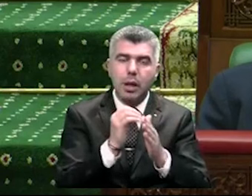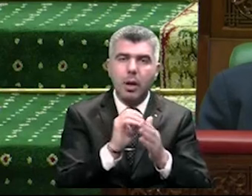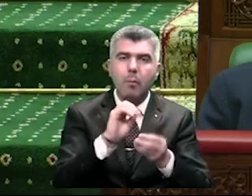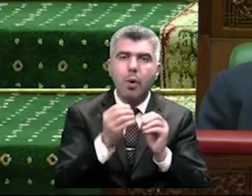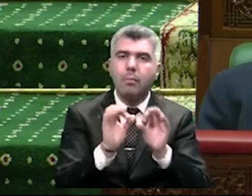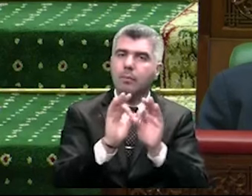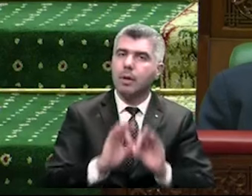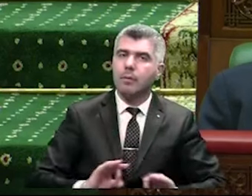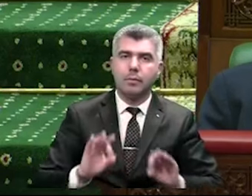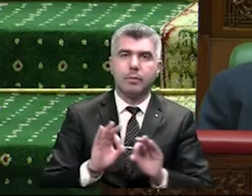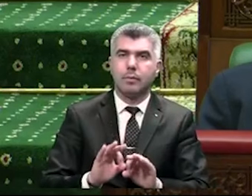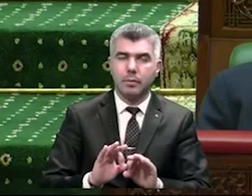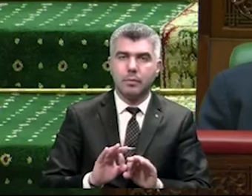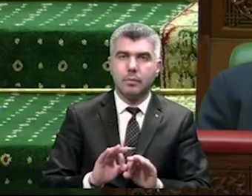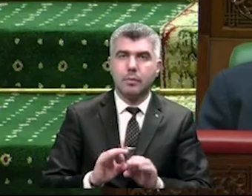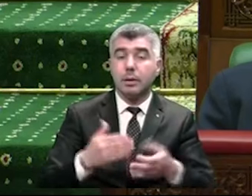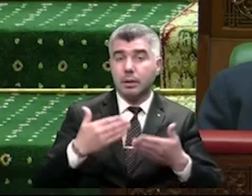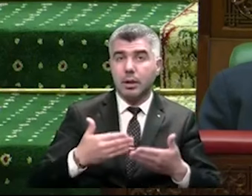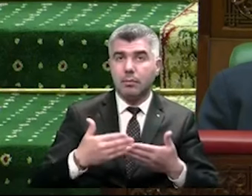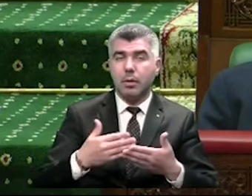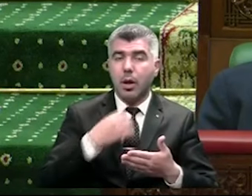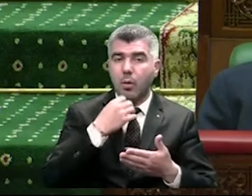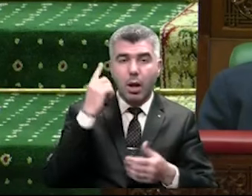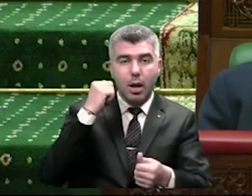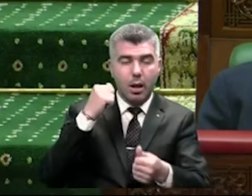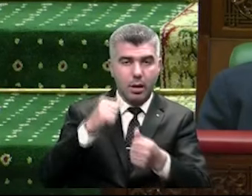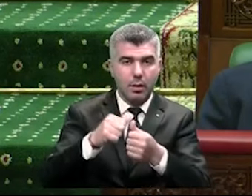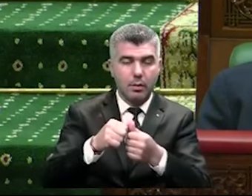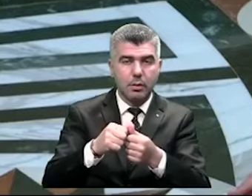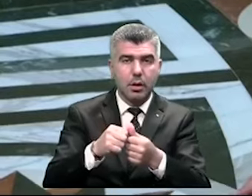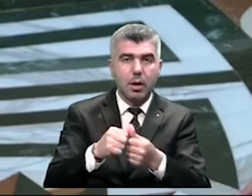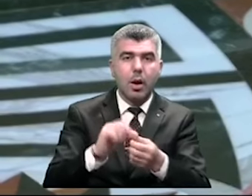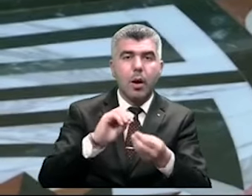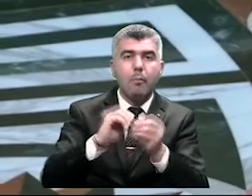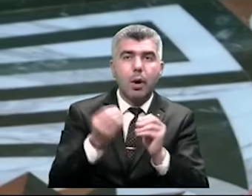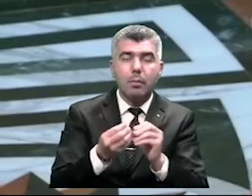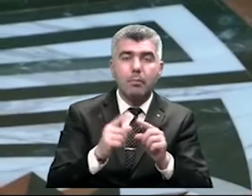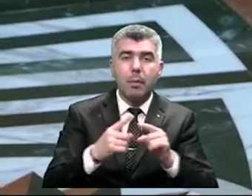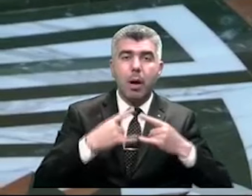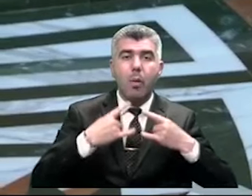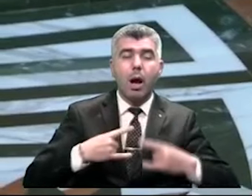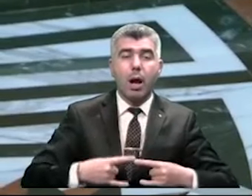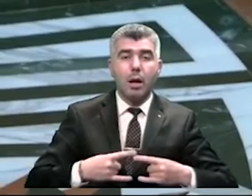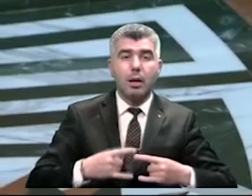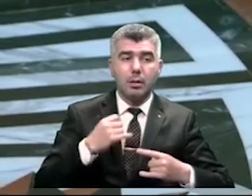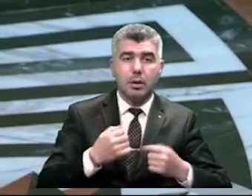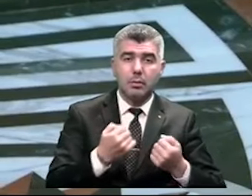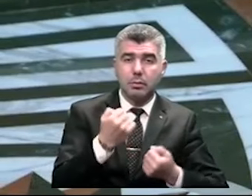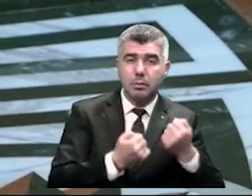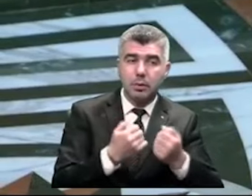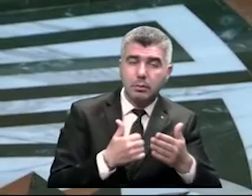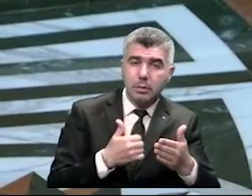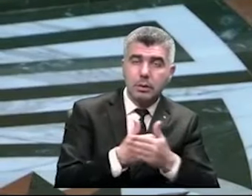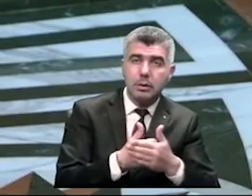بقاش ولكن هذه مناسبه باش نذكر بانه المشكل ديال السلامه الطرقيه في بلادنا جد مهم وبانه